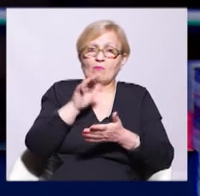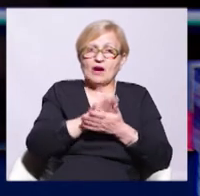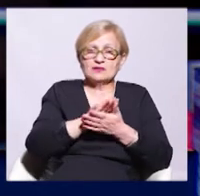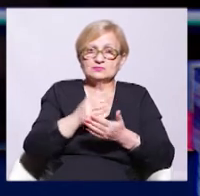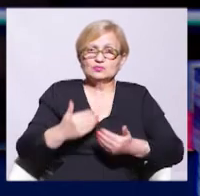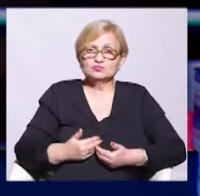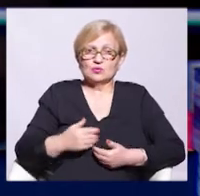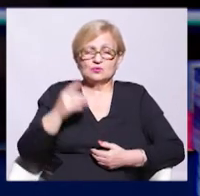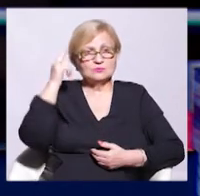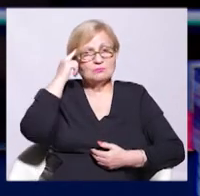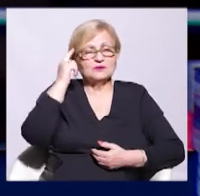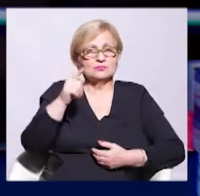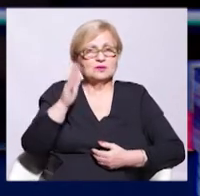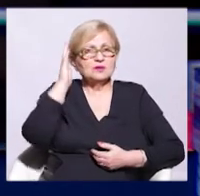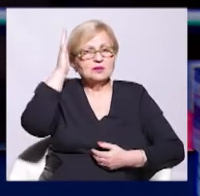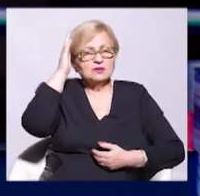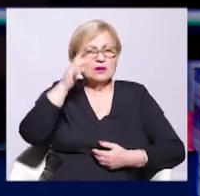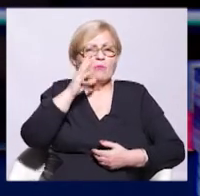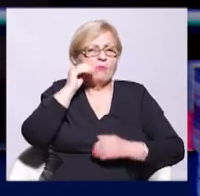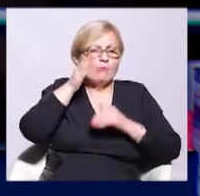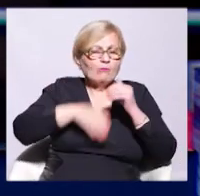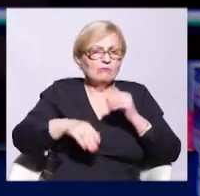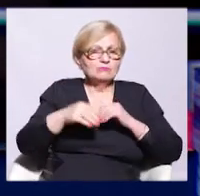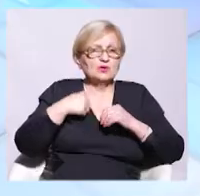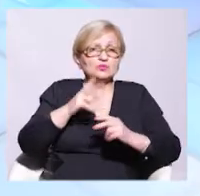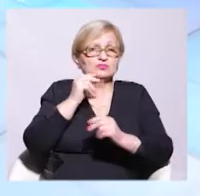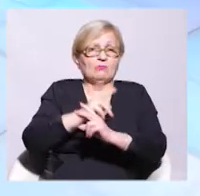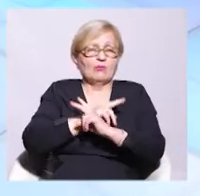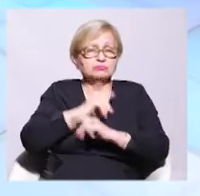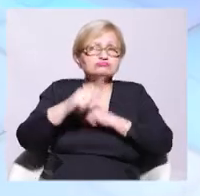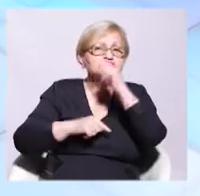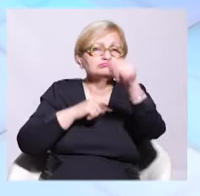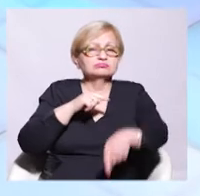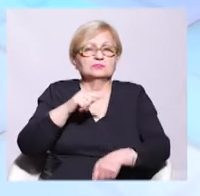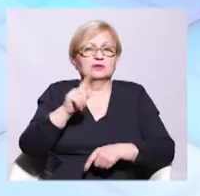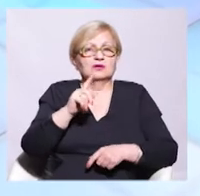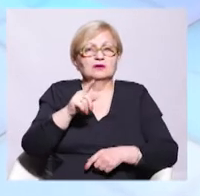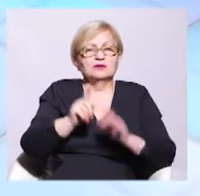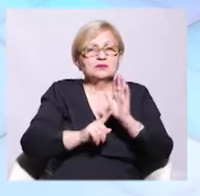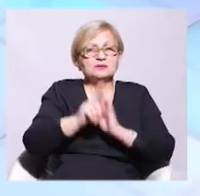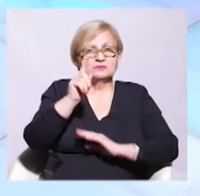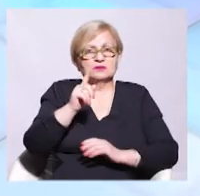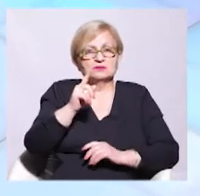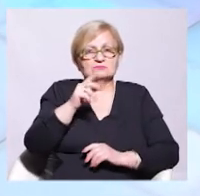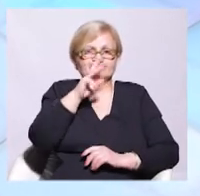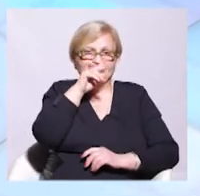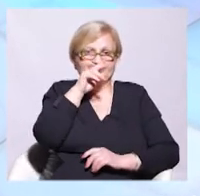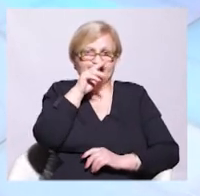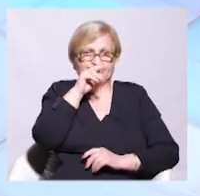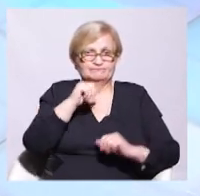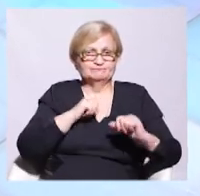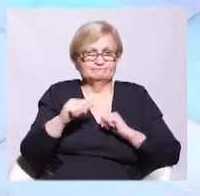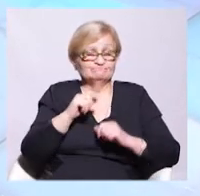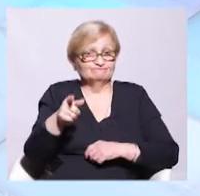ცხოვრებაზე ფიქრობს. Ფიქრობს საკუთარი აღსასრულის დღეზე და ეს ფიქრი მათ სინანულს აწებინებს.